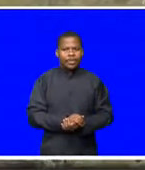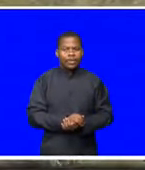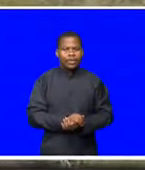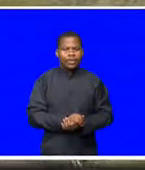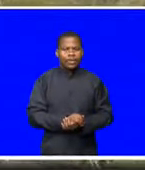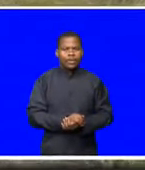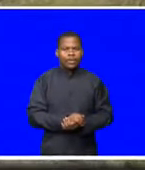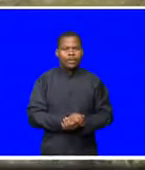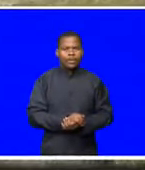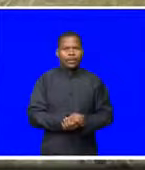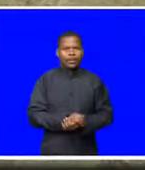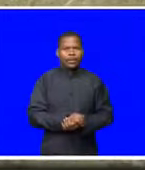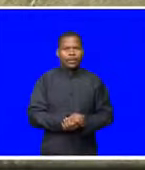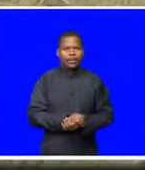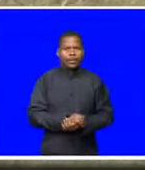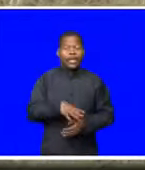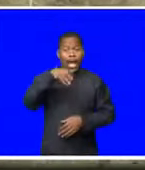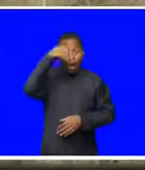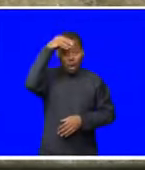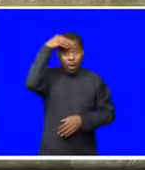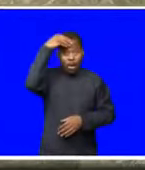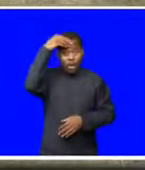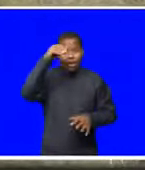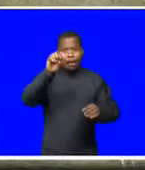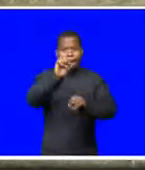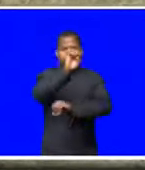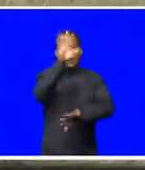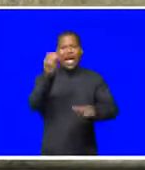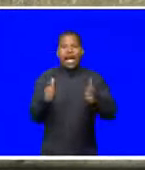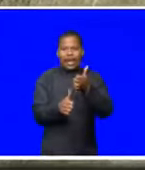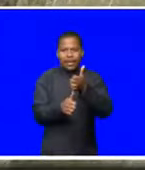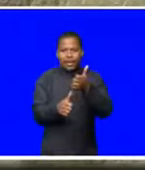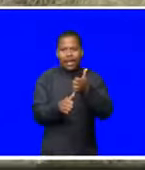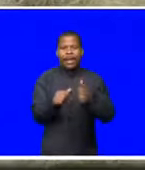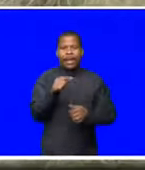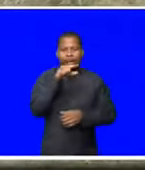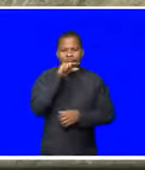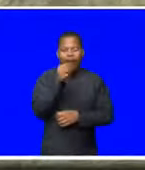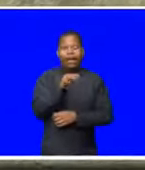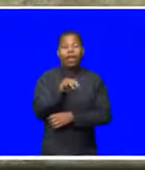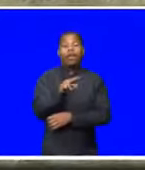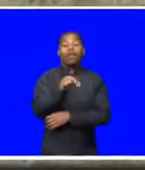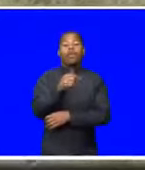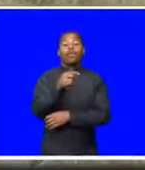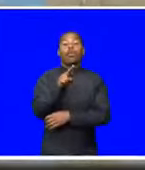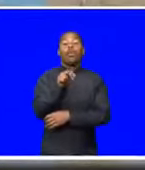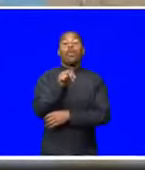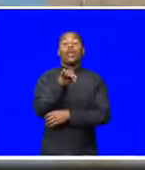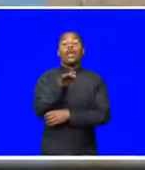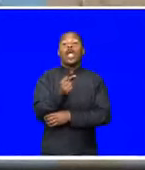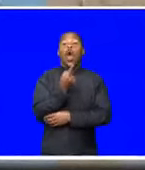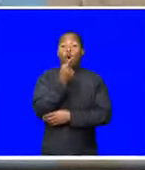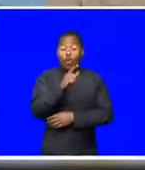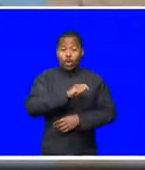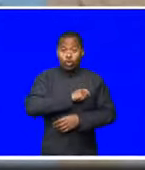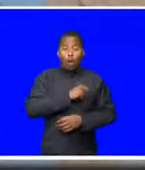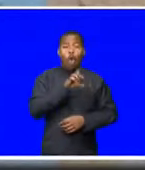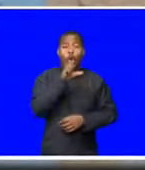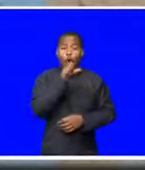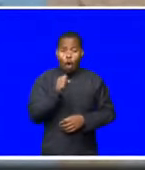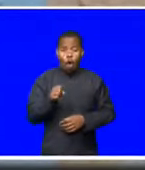la ekhaya. Lisika lemchumanizwe Siva yena maphoyisa noSipho Mngunu uyivumile indzaba yokulwa kwaGogo Thabetha